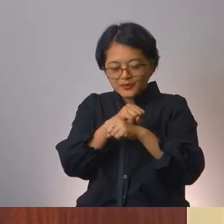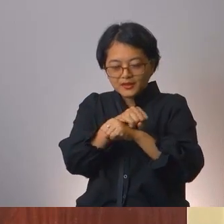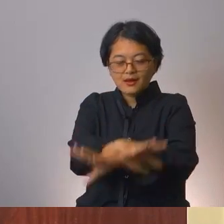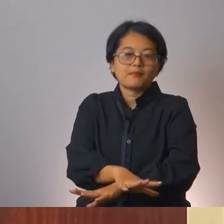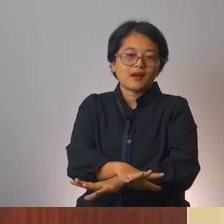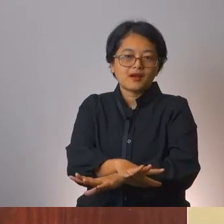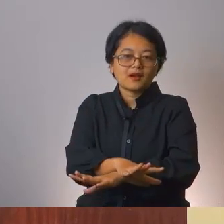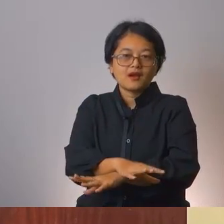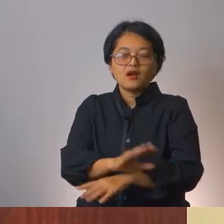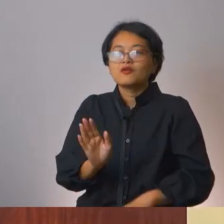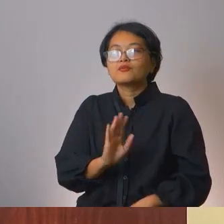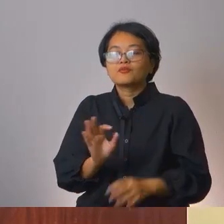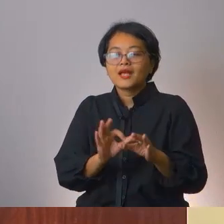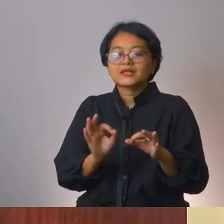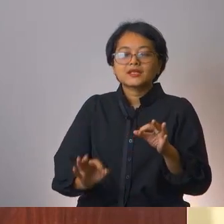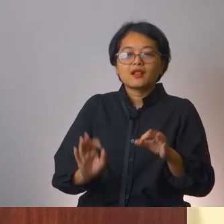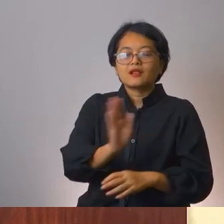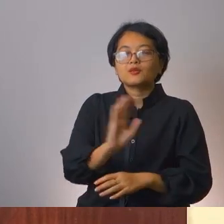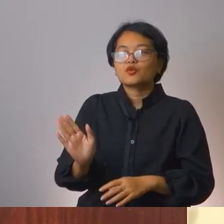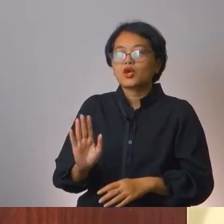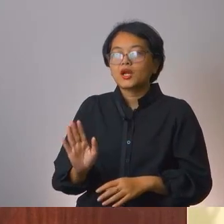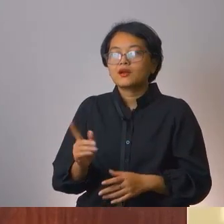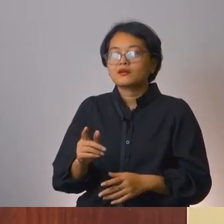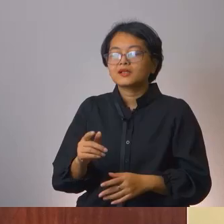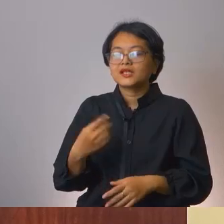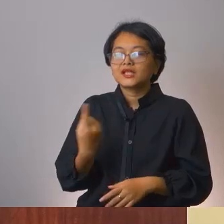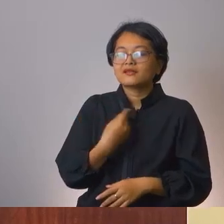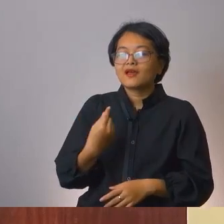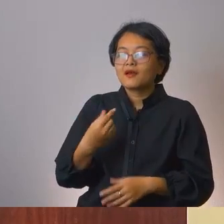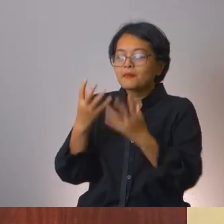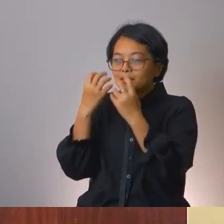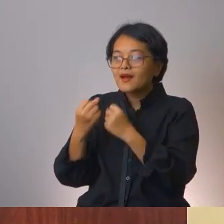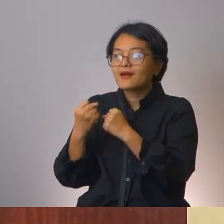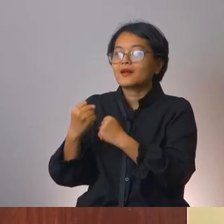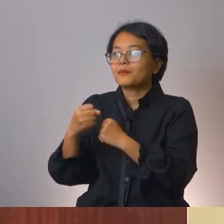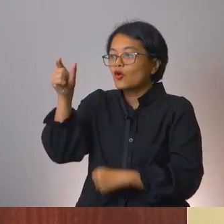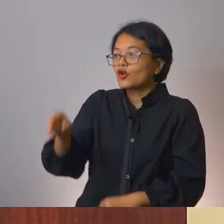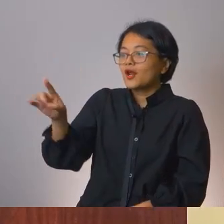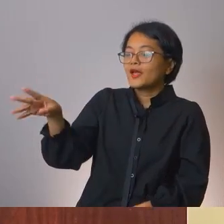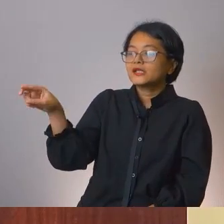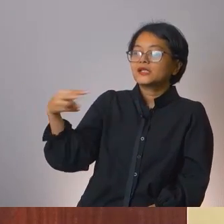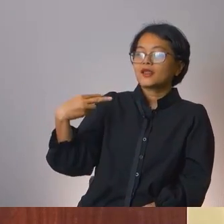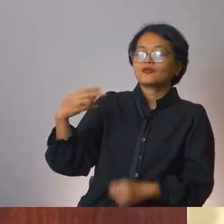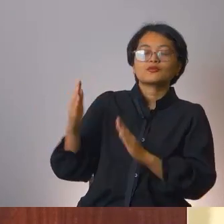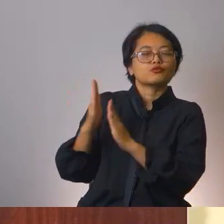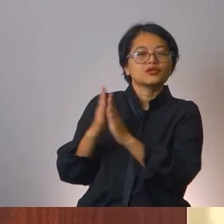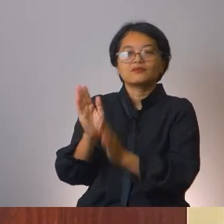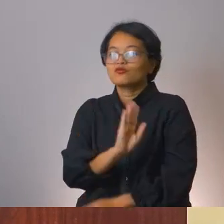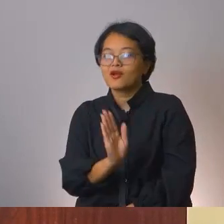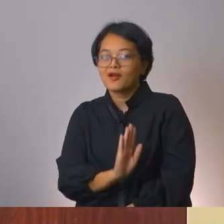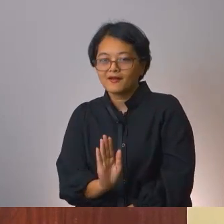kita lewat apa yang kita kerjakan. Tema kita, panggilan persahabatan,